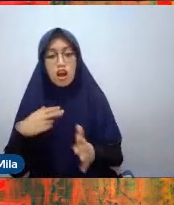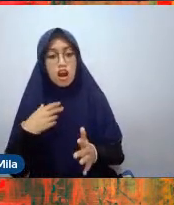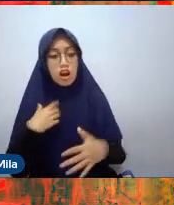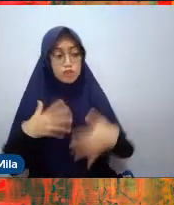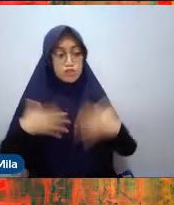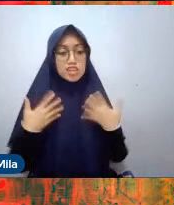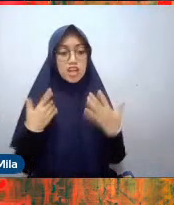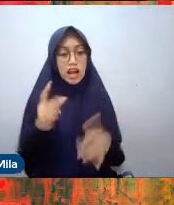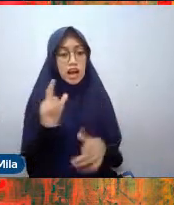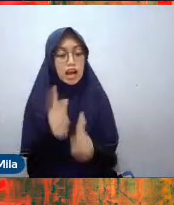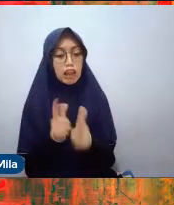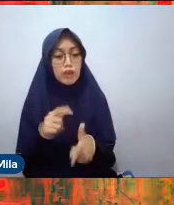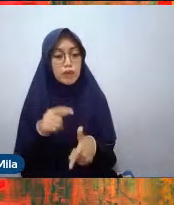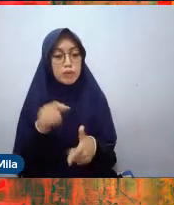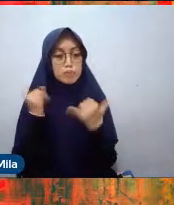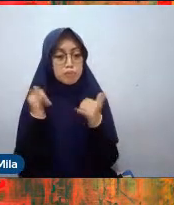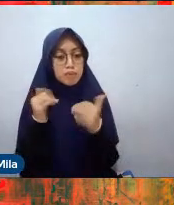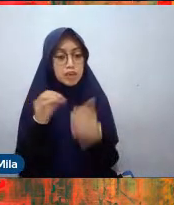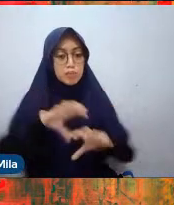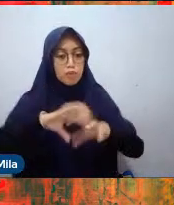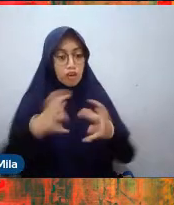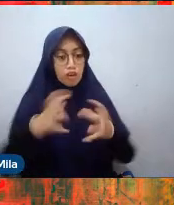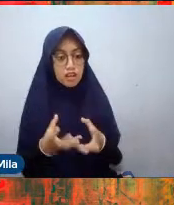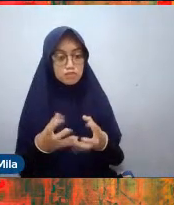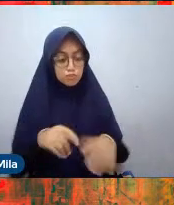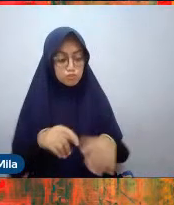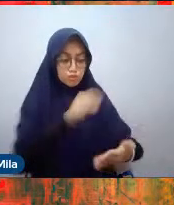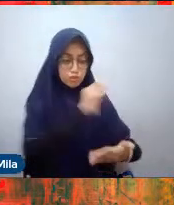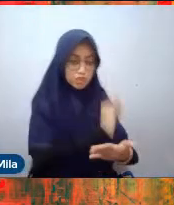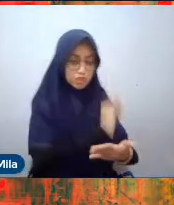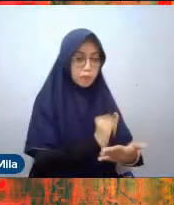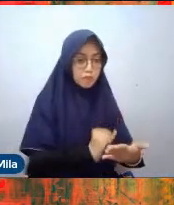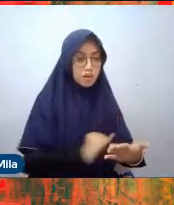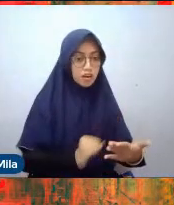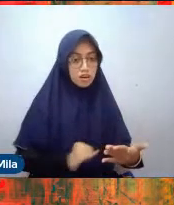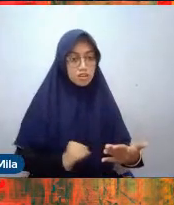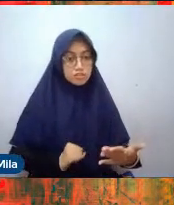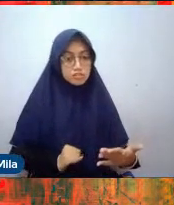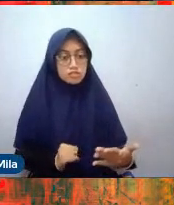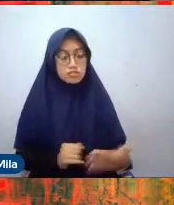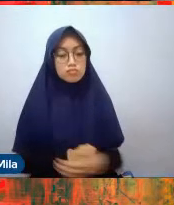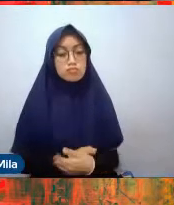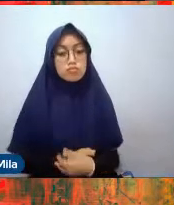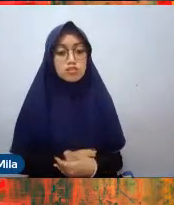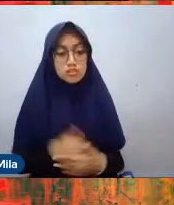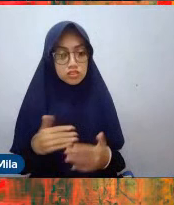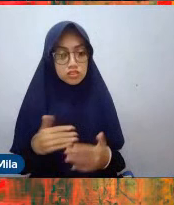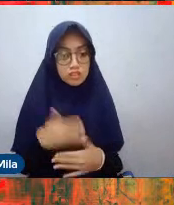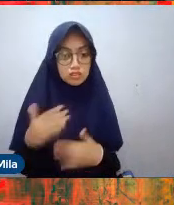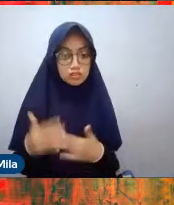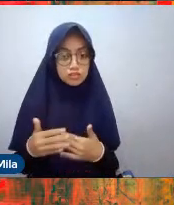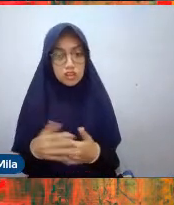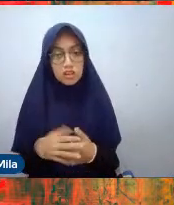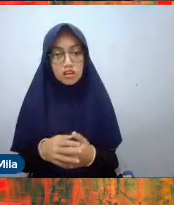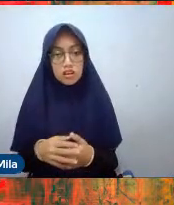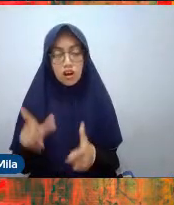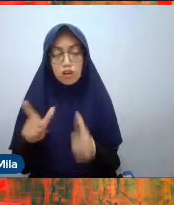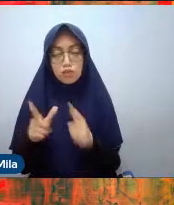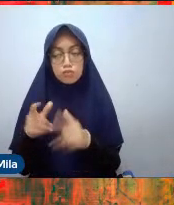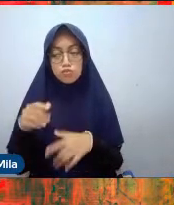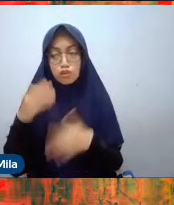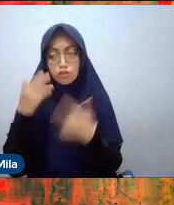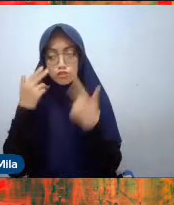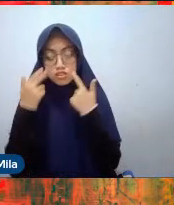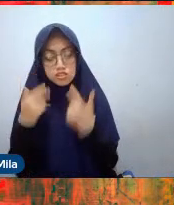sebagai orang dewasa ngelihatnya kan aneh kan. Kok main bola sedih sih gitu kan. Dan resenya seringkali kita gatel